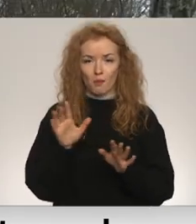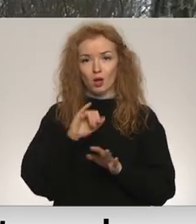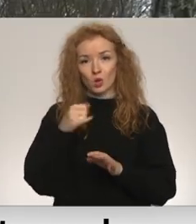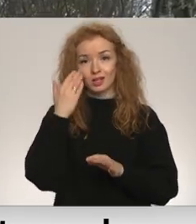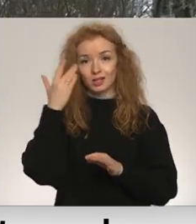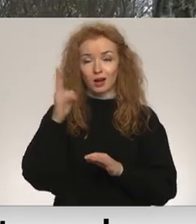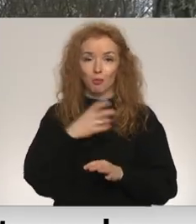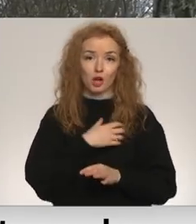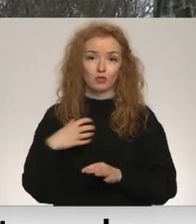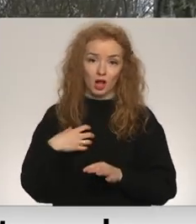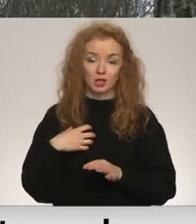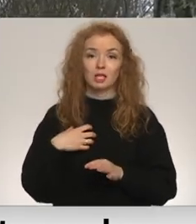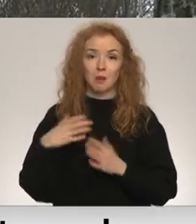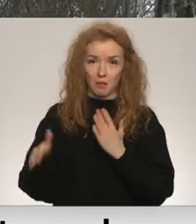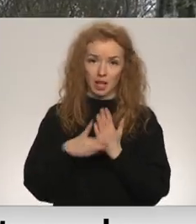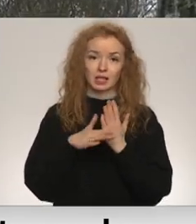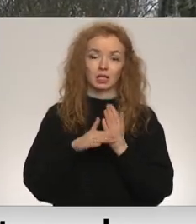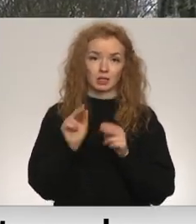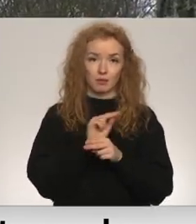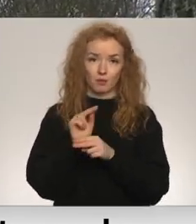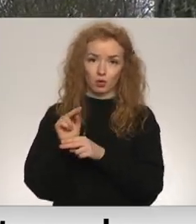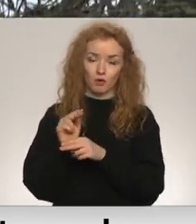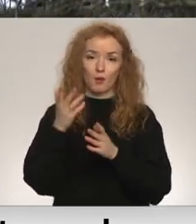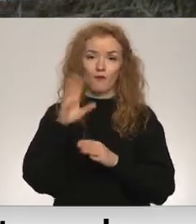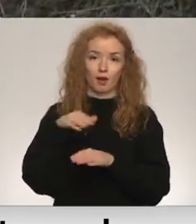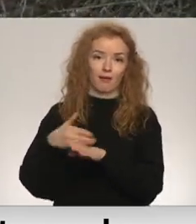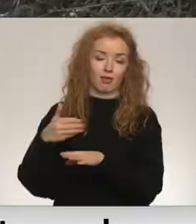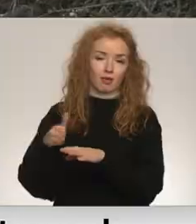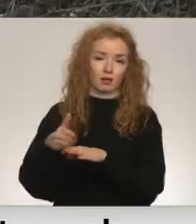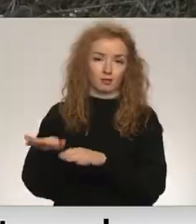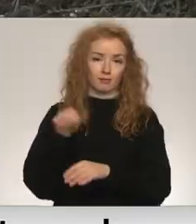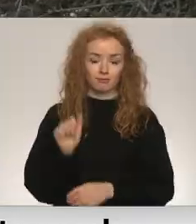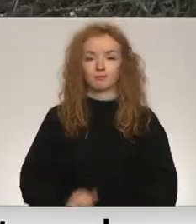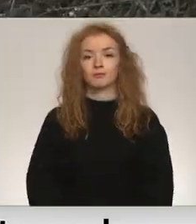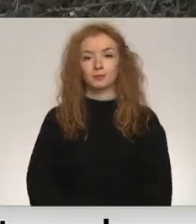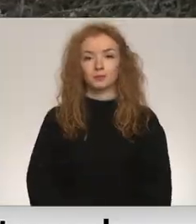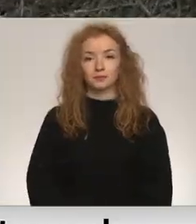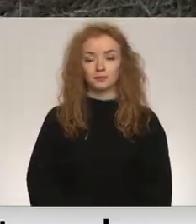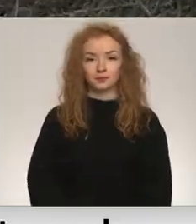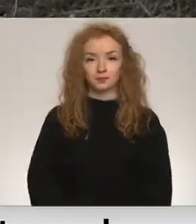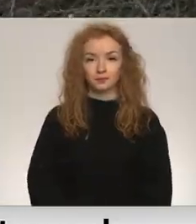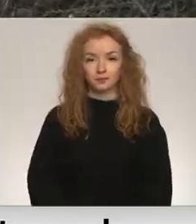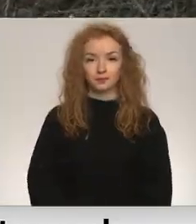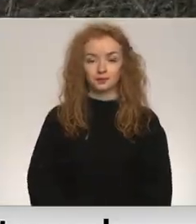ka pašvaldība māju sakārtos, tā teikt uz kredīta. Sandra Leitāne, Andris Pāns, RTV.